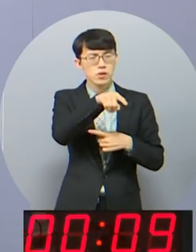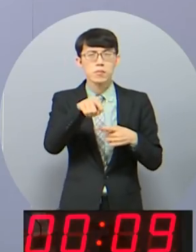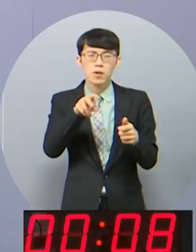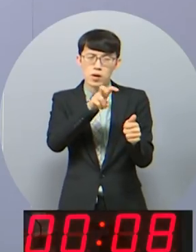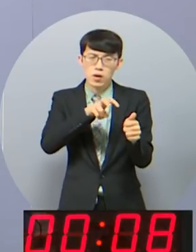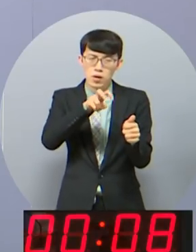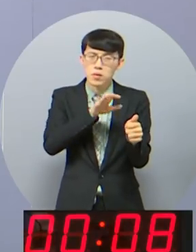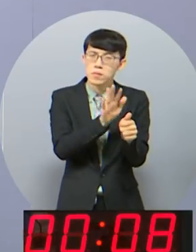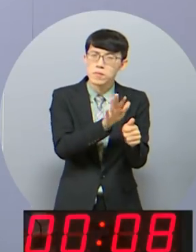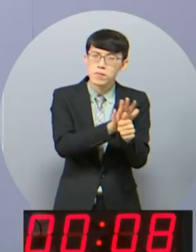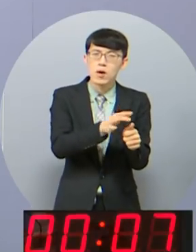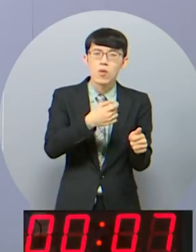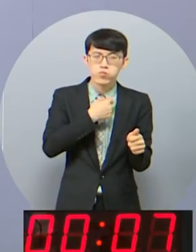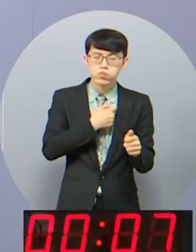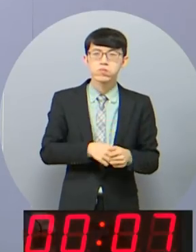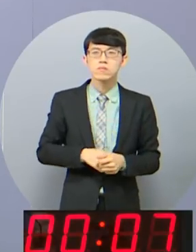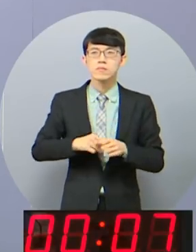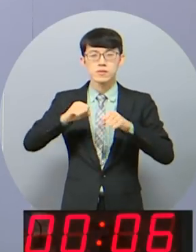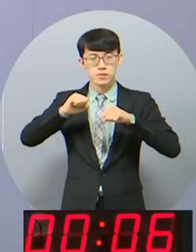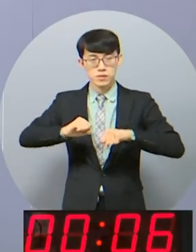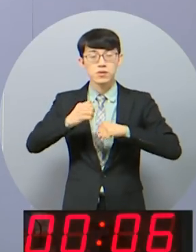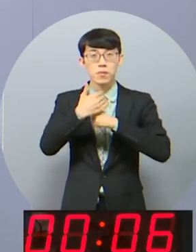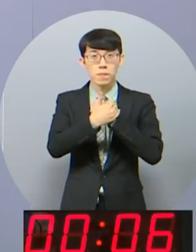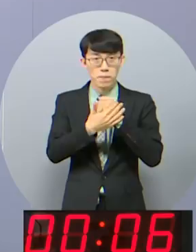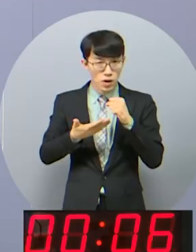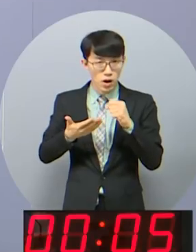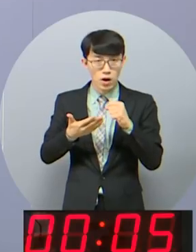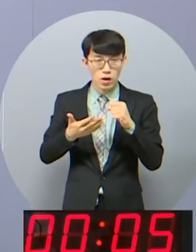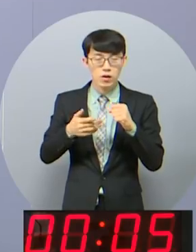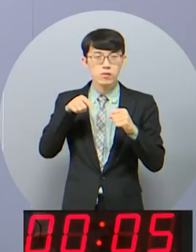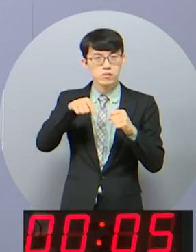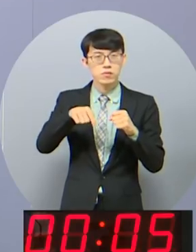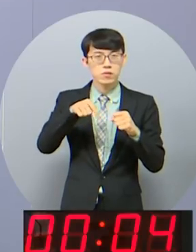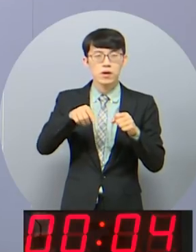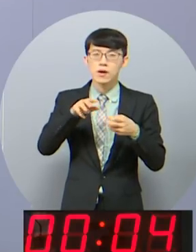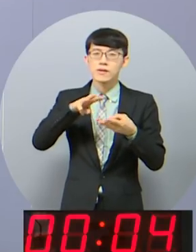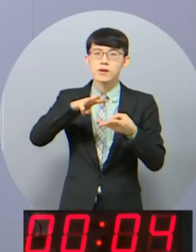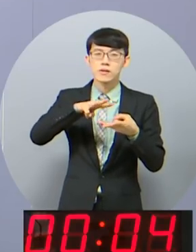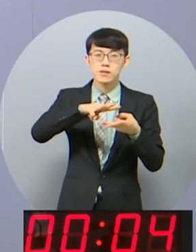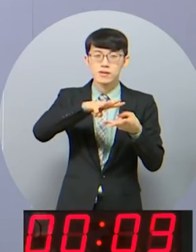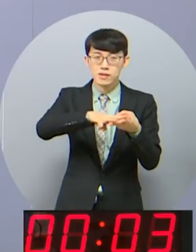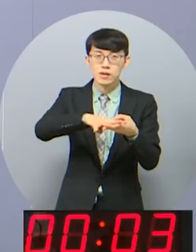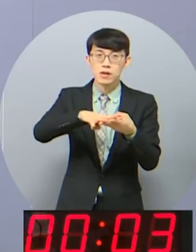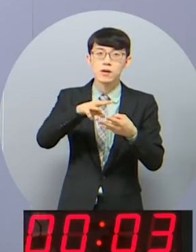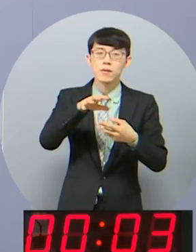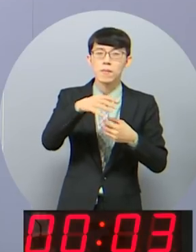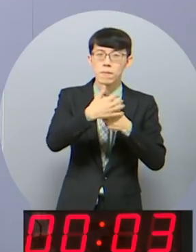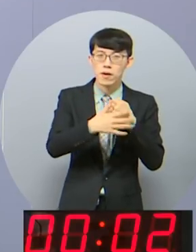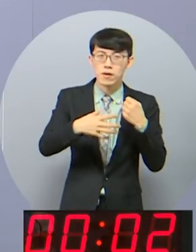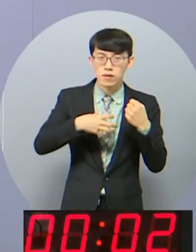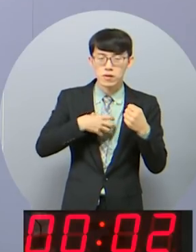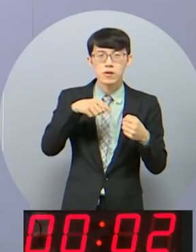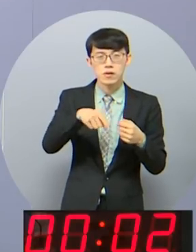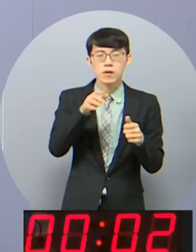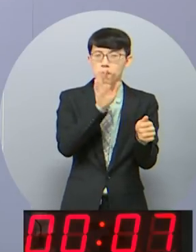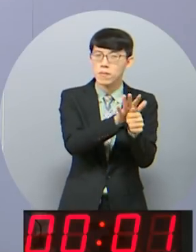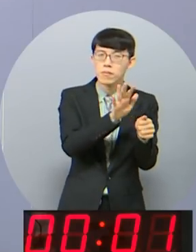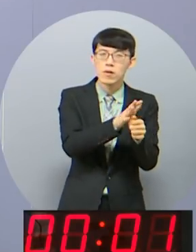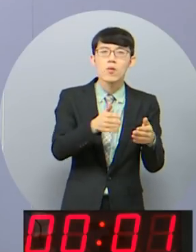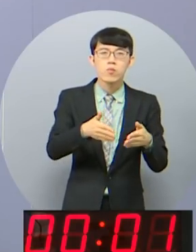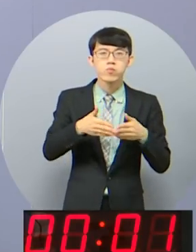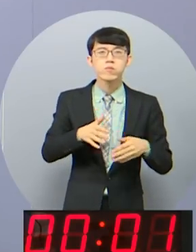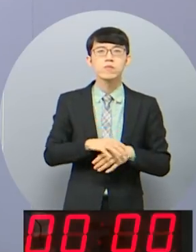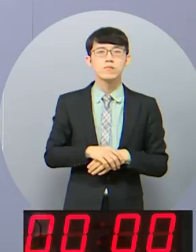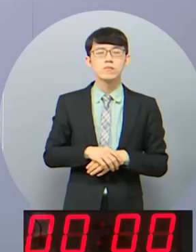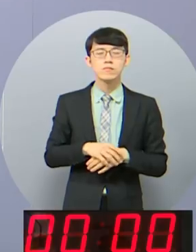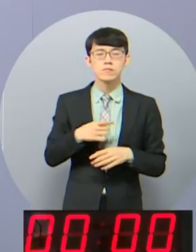民来想，这个健保啊一定啊来甲办好好，啊，农民哦会当哦。啊，这个身体照顾伊的